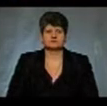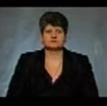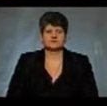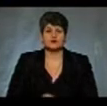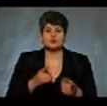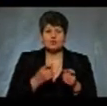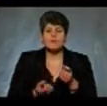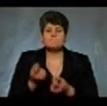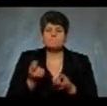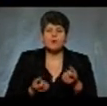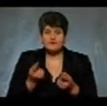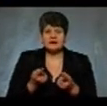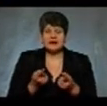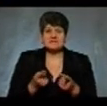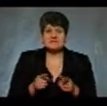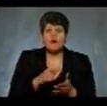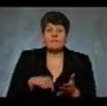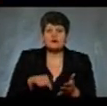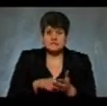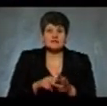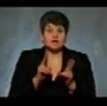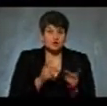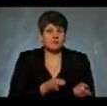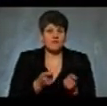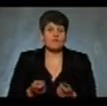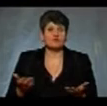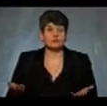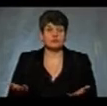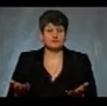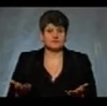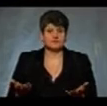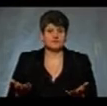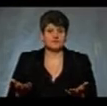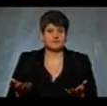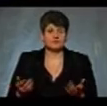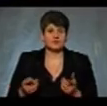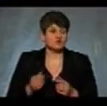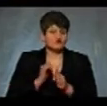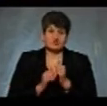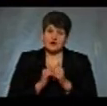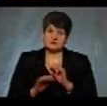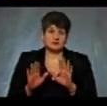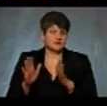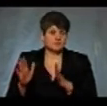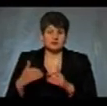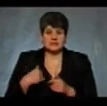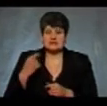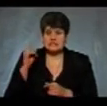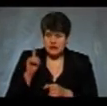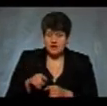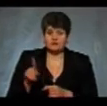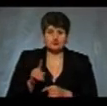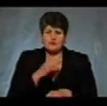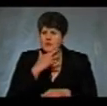Зброя з'являється в містах, значить, хтось її вивозить. Чи часті випадки? Ну, ми знаємо, наприклад,